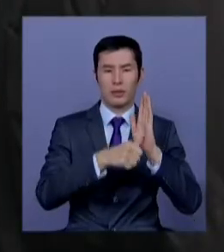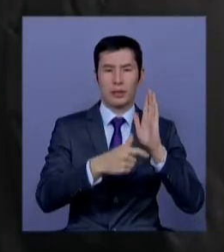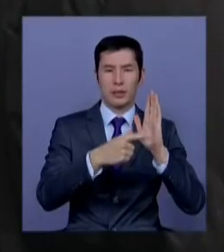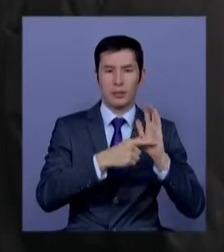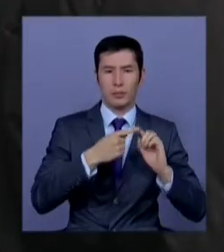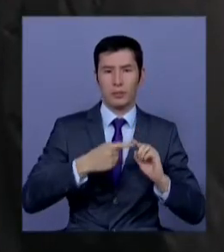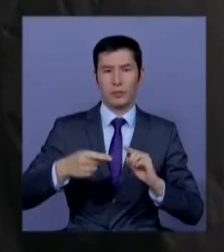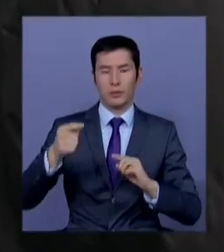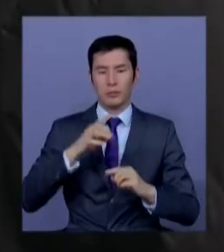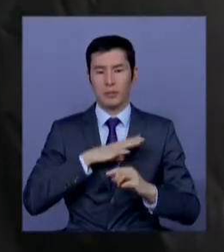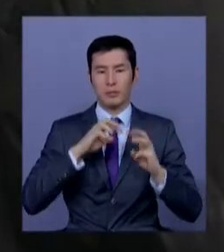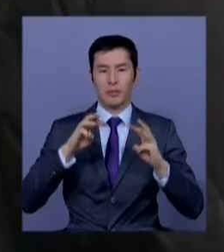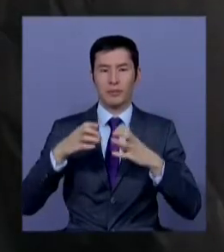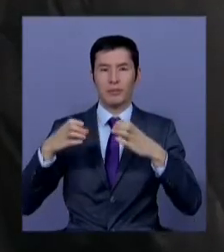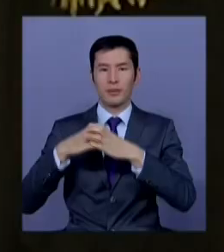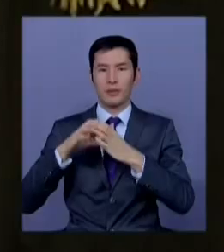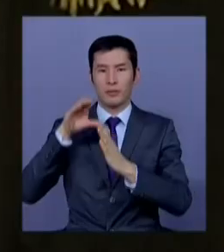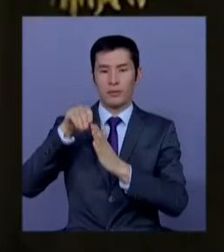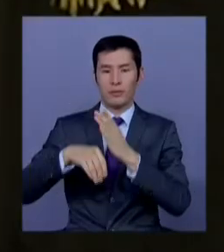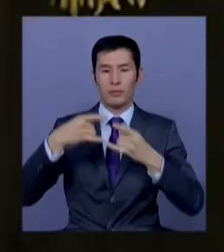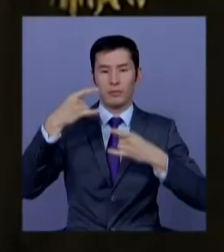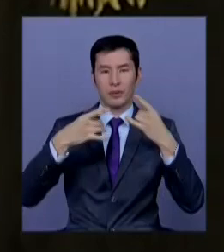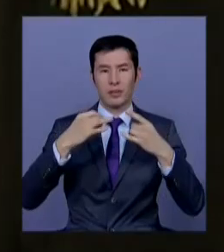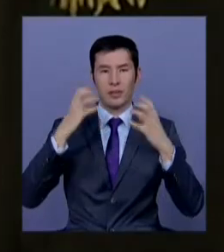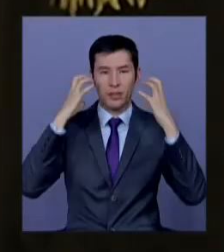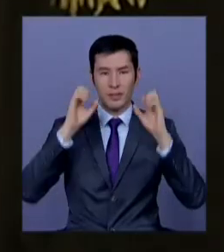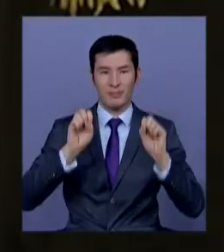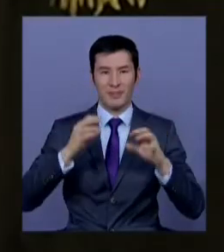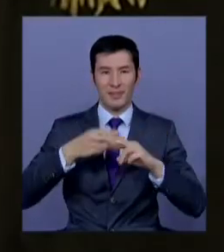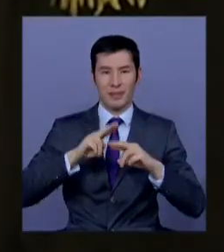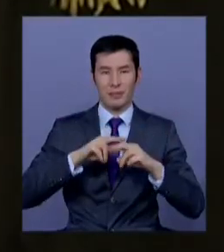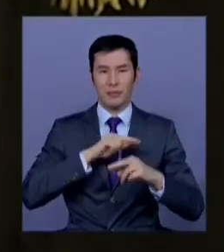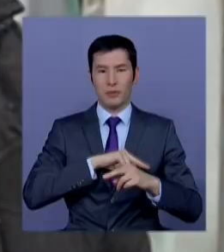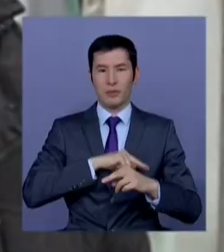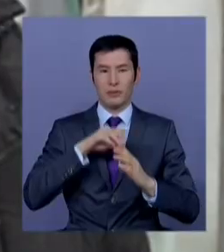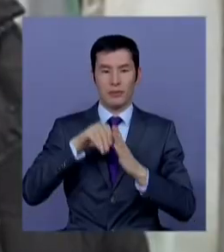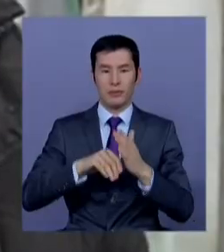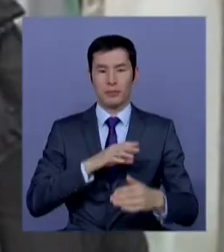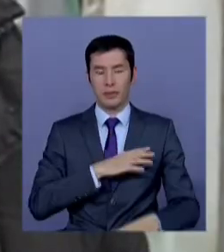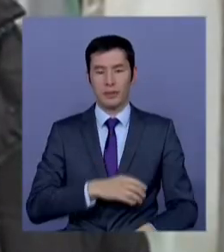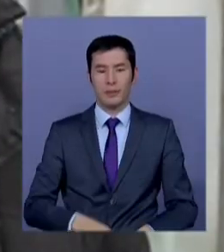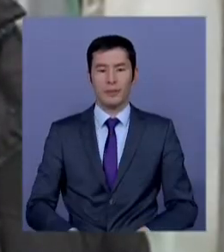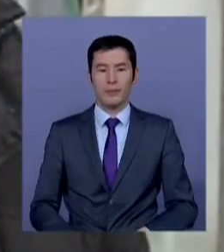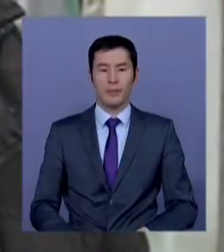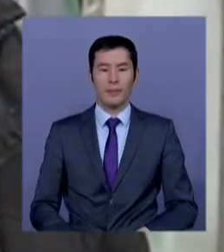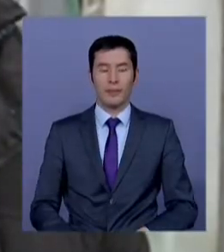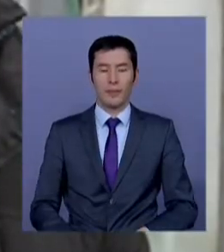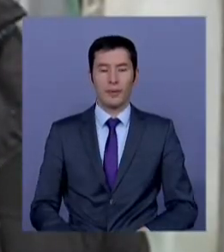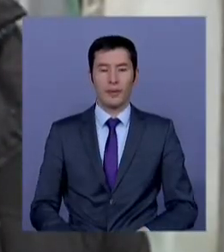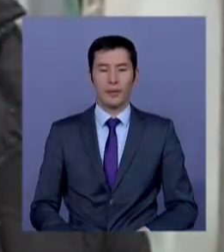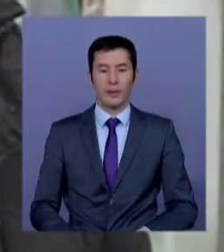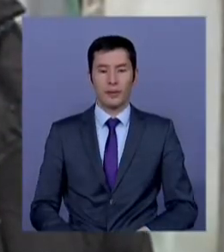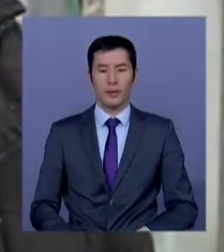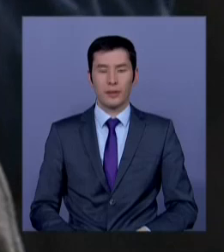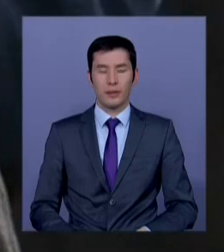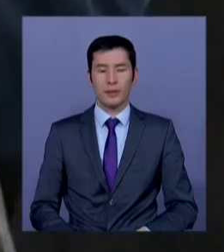Қазақ КСР министрлер кеңесінің телевизия және радио хабарлар жөніндегі мемлекеттік комитеті арнаулы радио ақпарат басқармасының